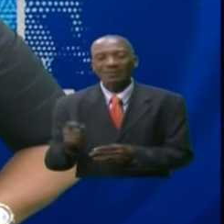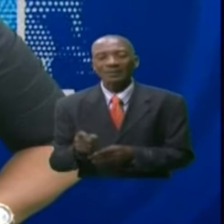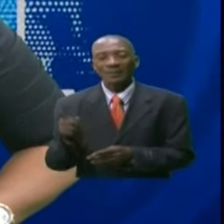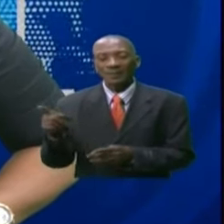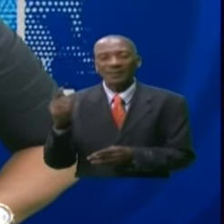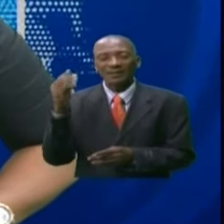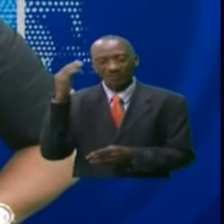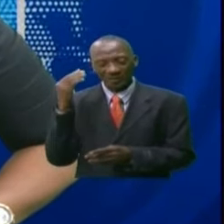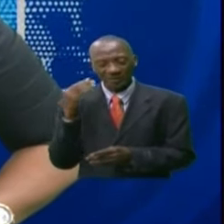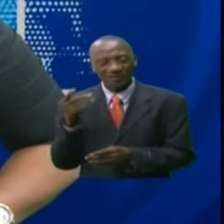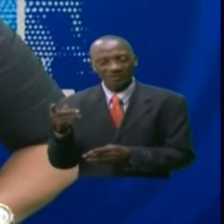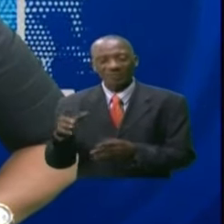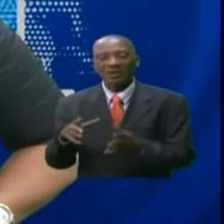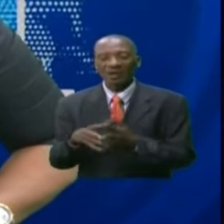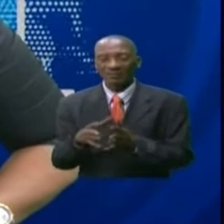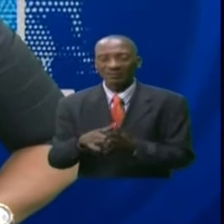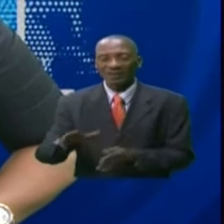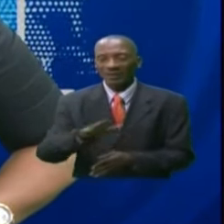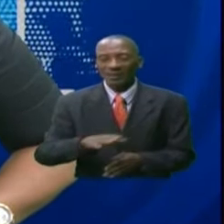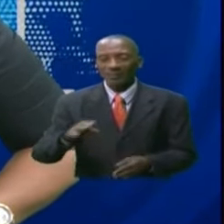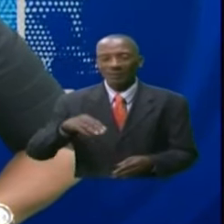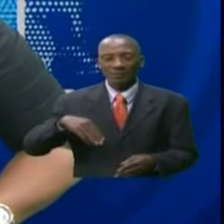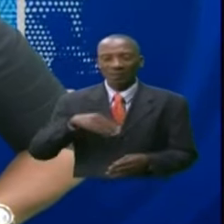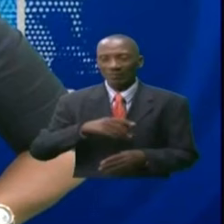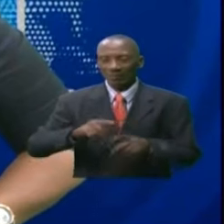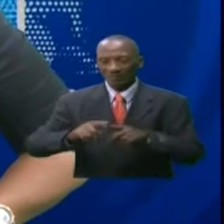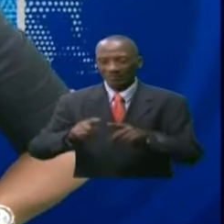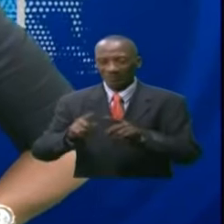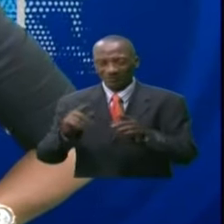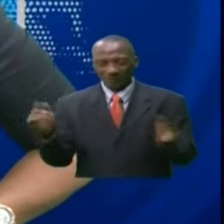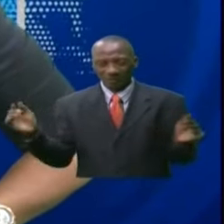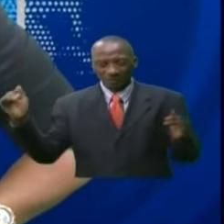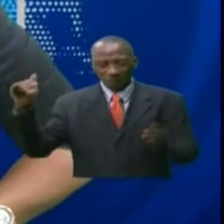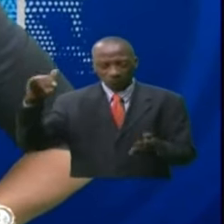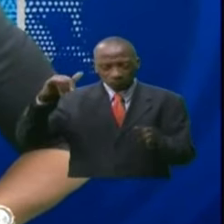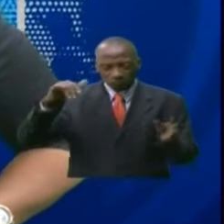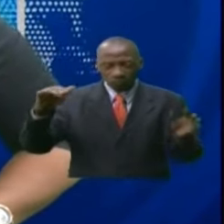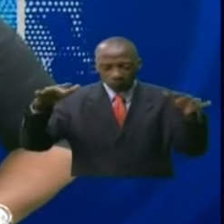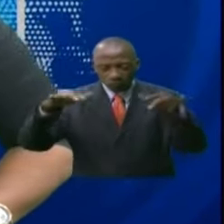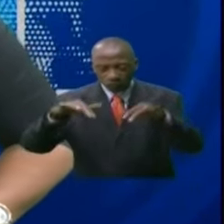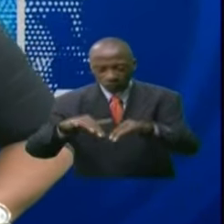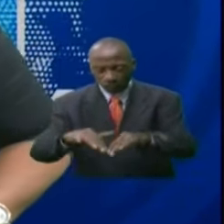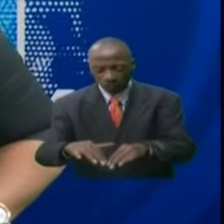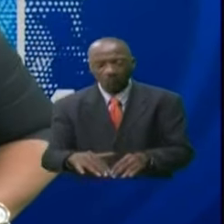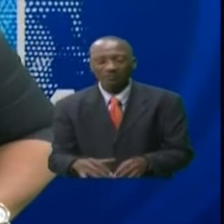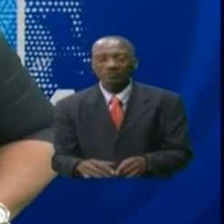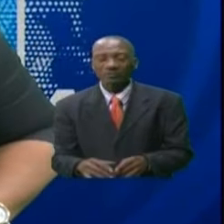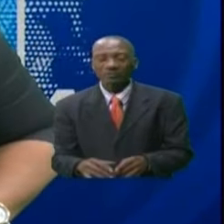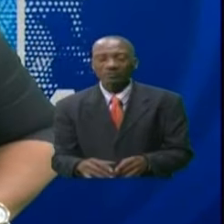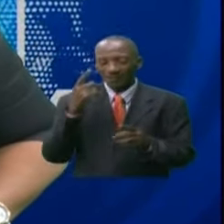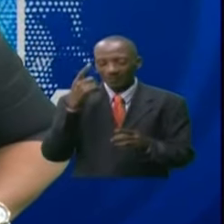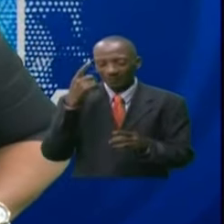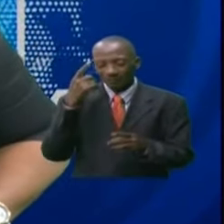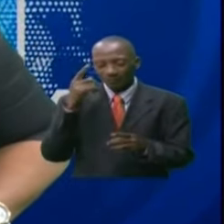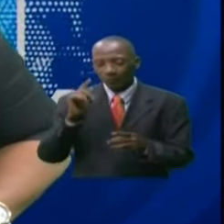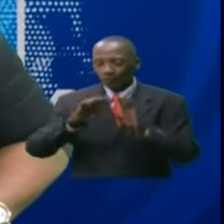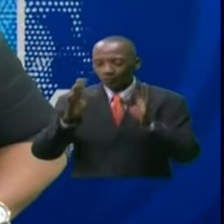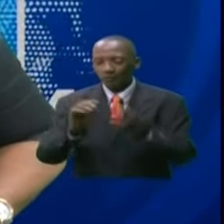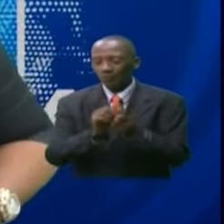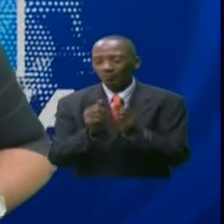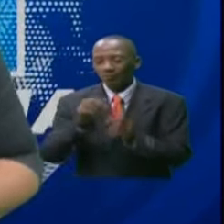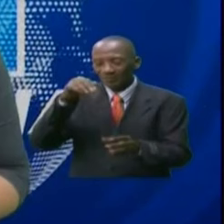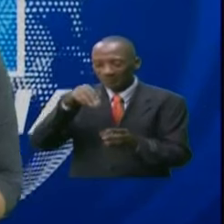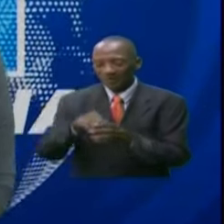États membres à travers ses ministres, justement membres du gouvernement, à préserver les acquis de cette organisation via 30 ans déjà.